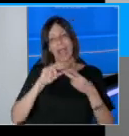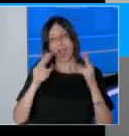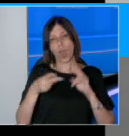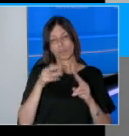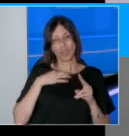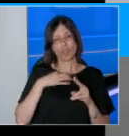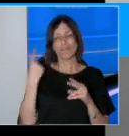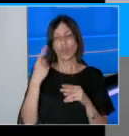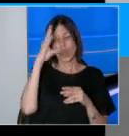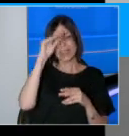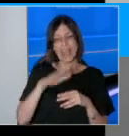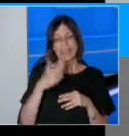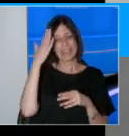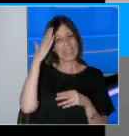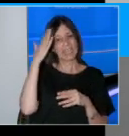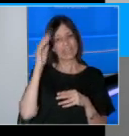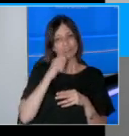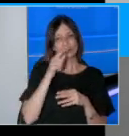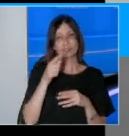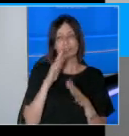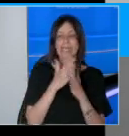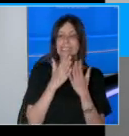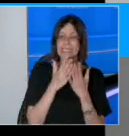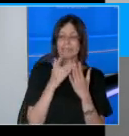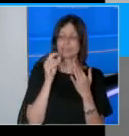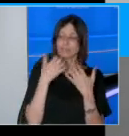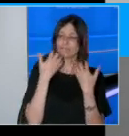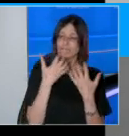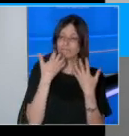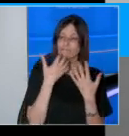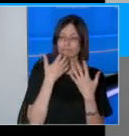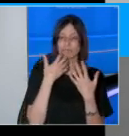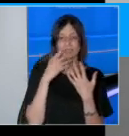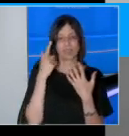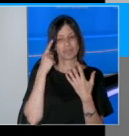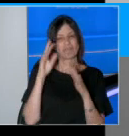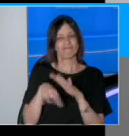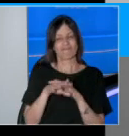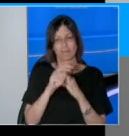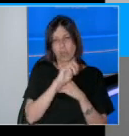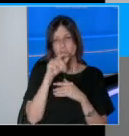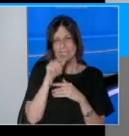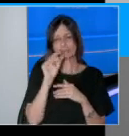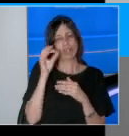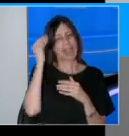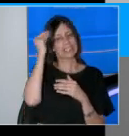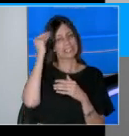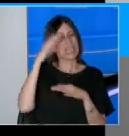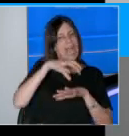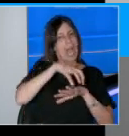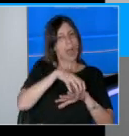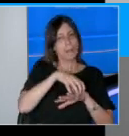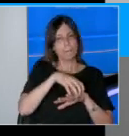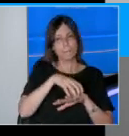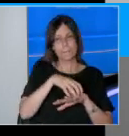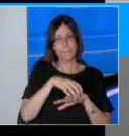יהודי יכיר את סודותיו. הספר נכתב קודם כל כדי לבאר את הבורות בנושא, וכדי להזכיר שהר הבית שעובר